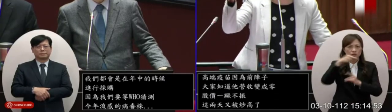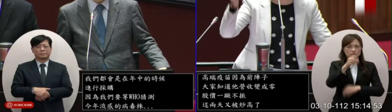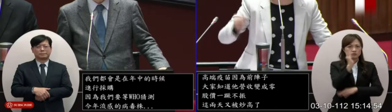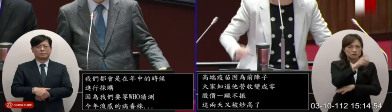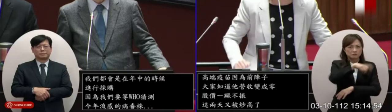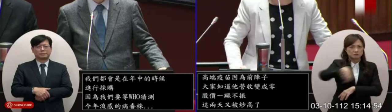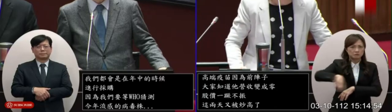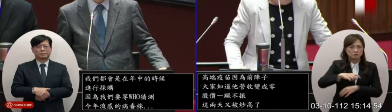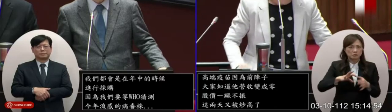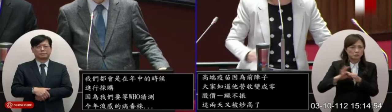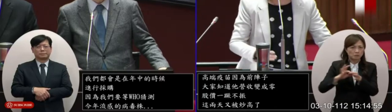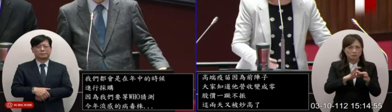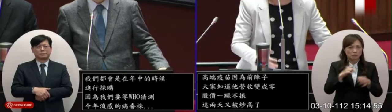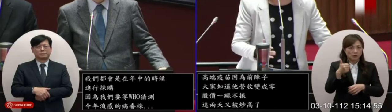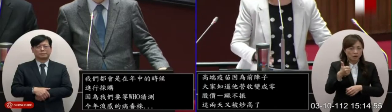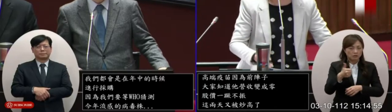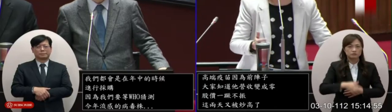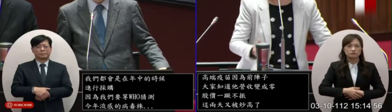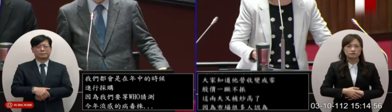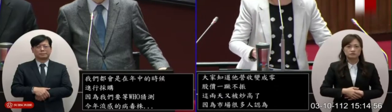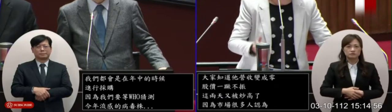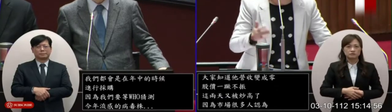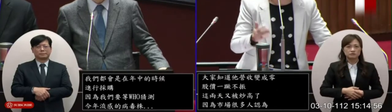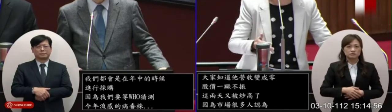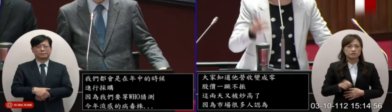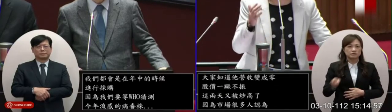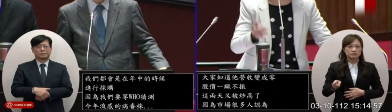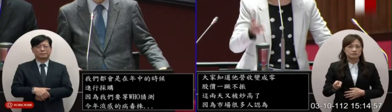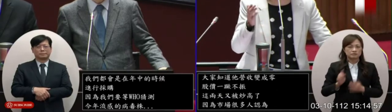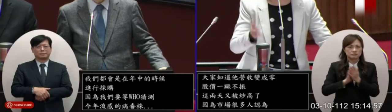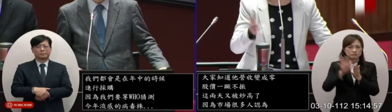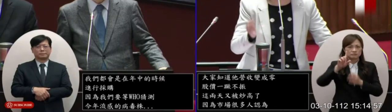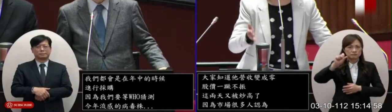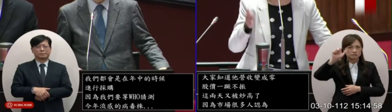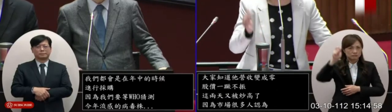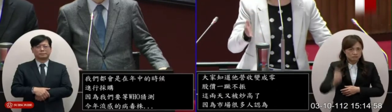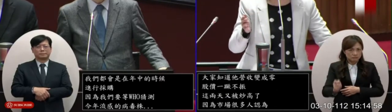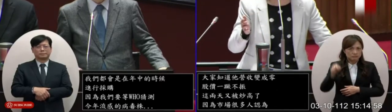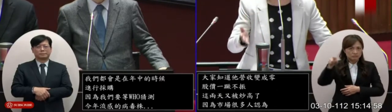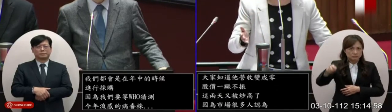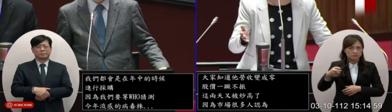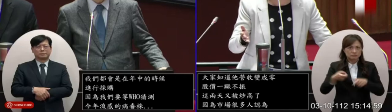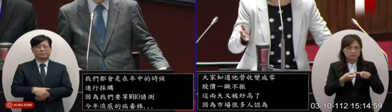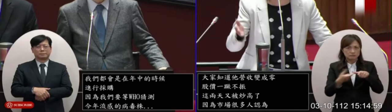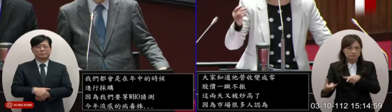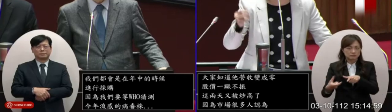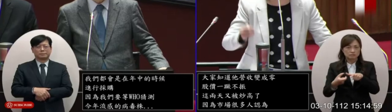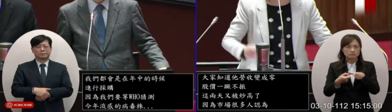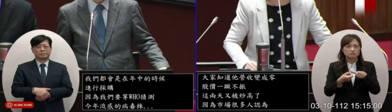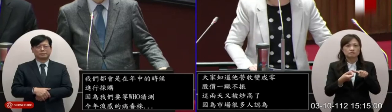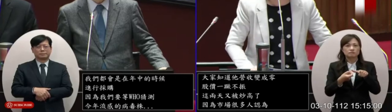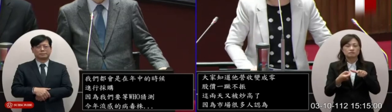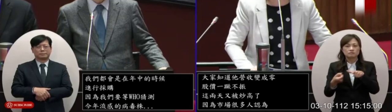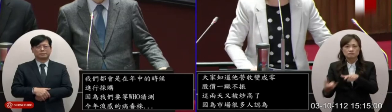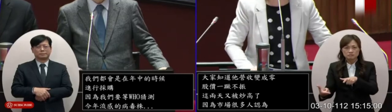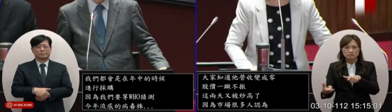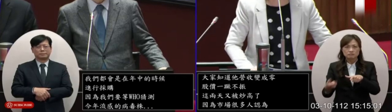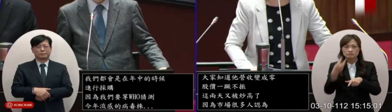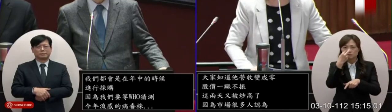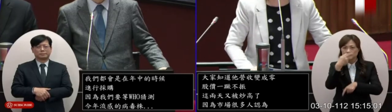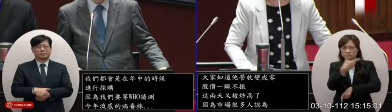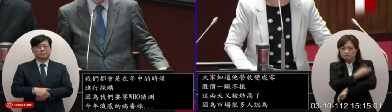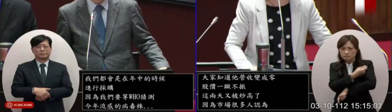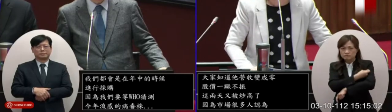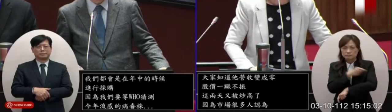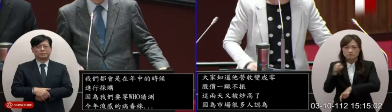府之间的关系，所以他抢进未来15亿的公费流感疫苗是没有问